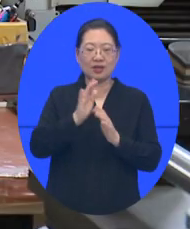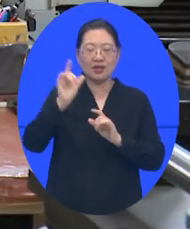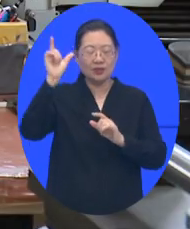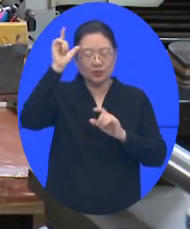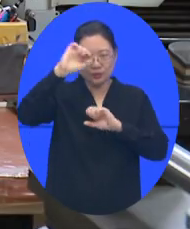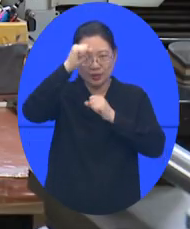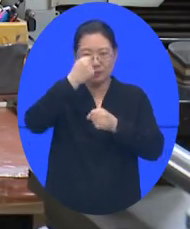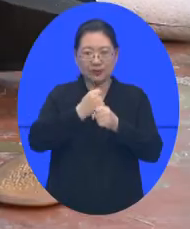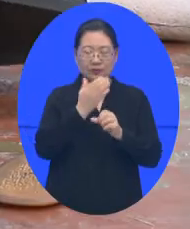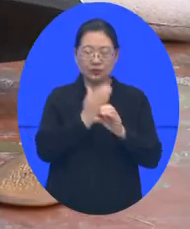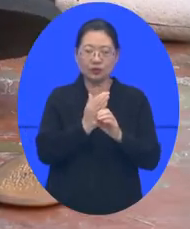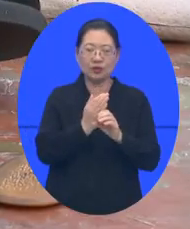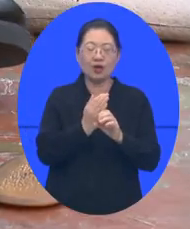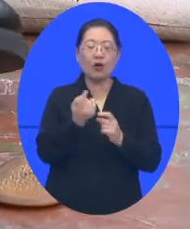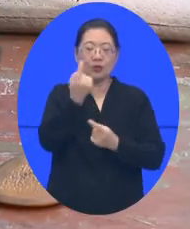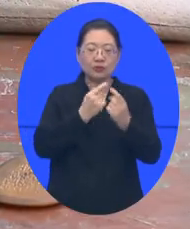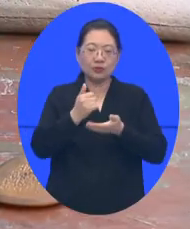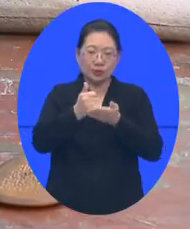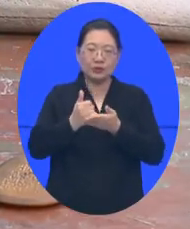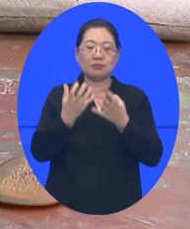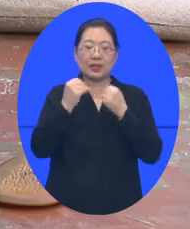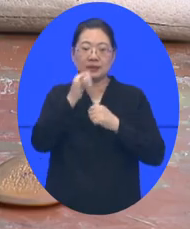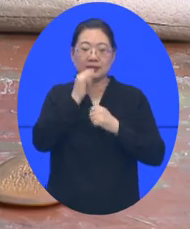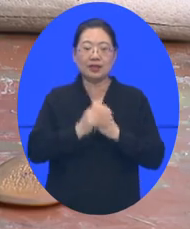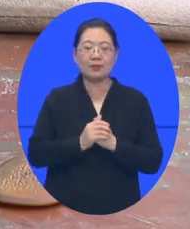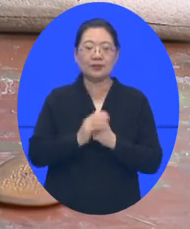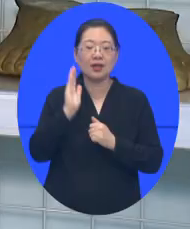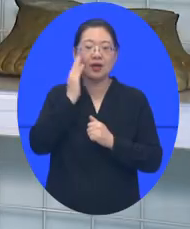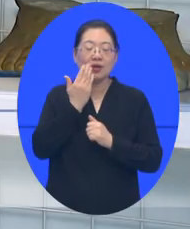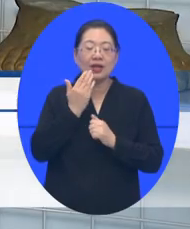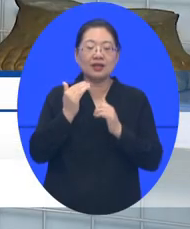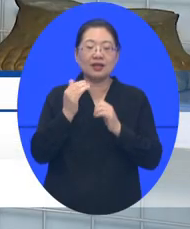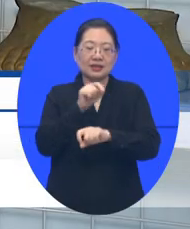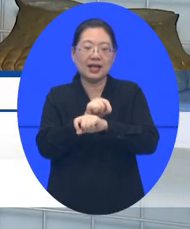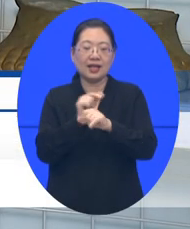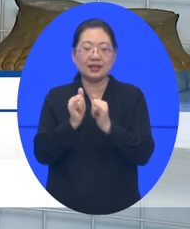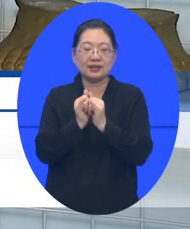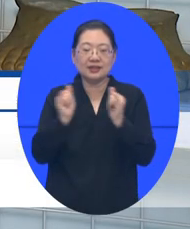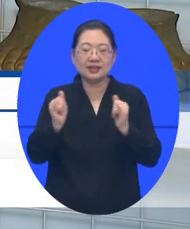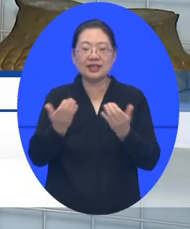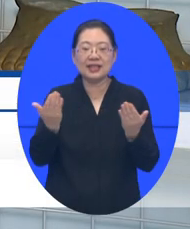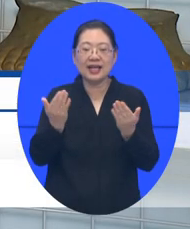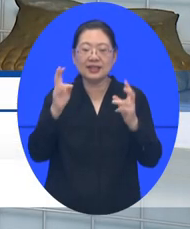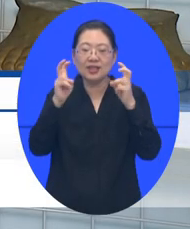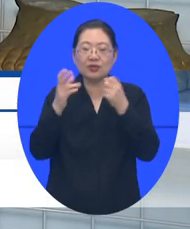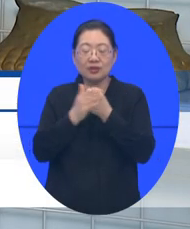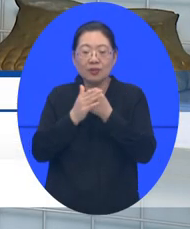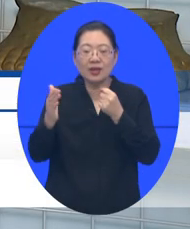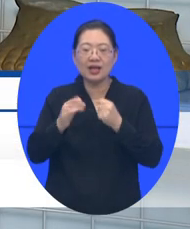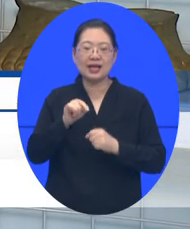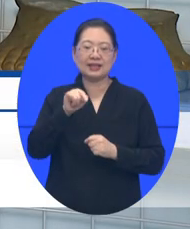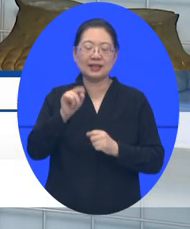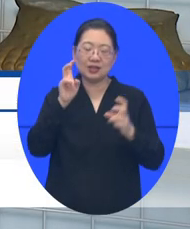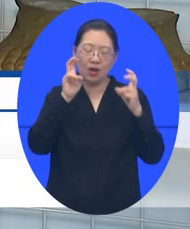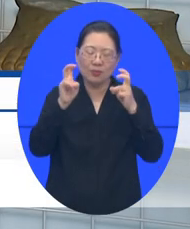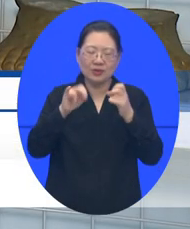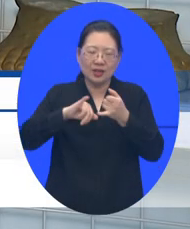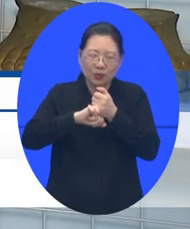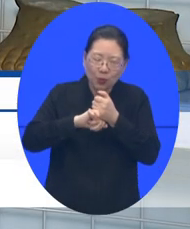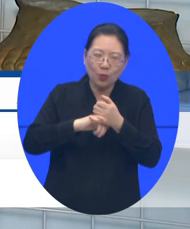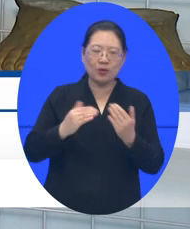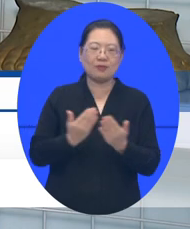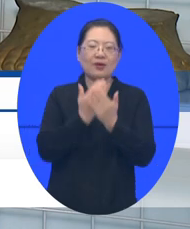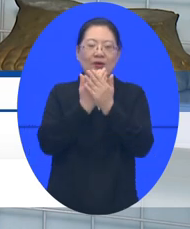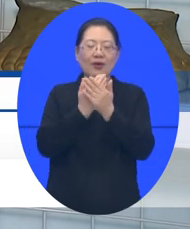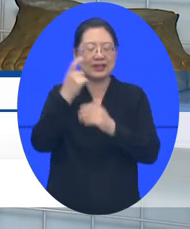만드는 곳입니다. 꾸준히 찾는 손님들이 꽤 됩니다. 청각장애인 사원들이 일하는 그런 기업이기 때문에